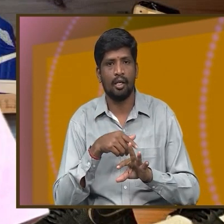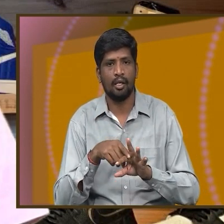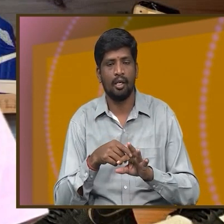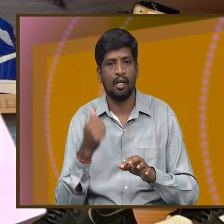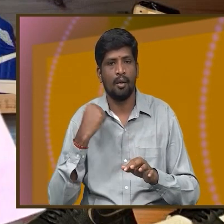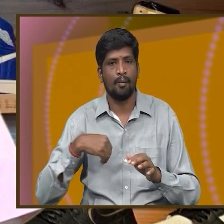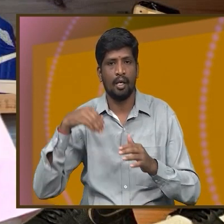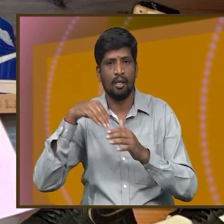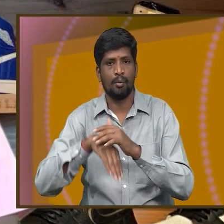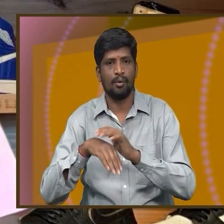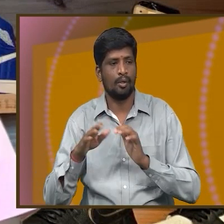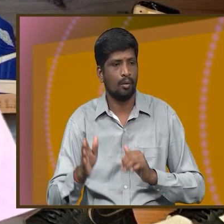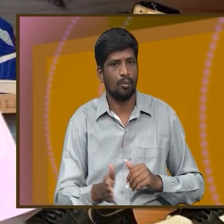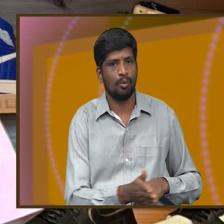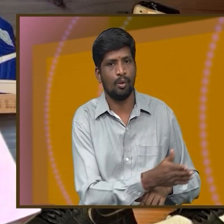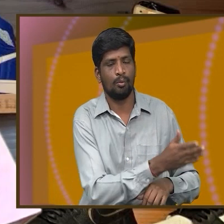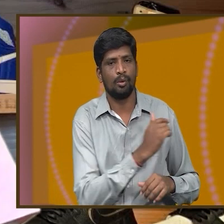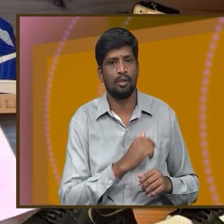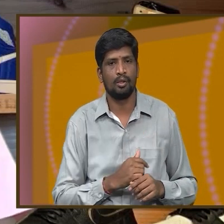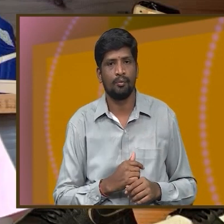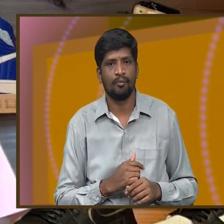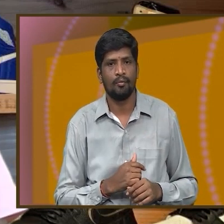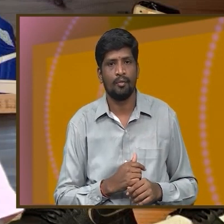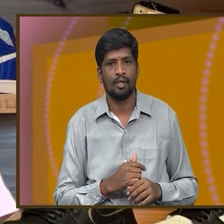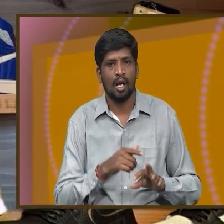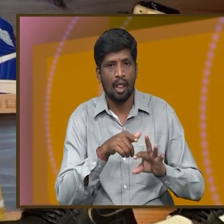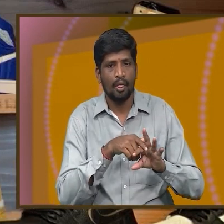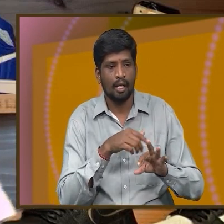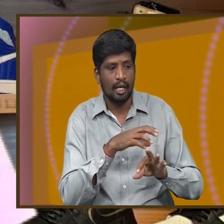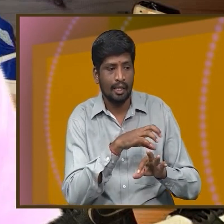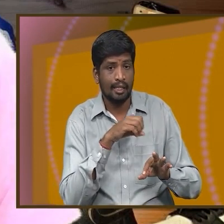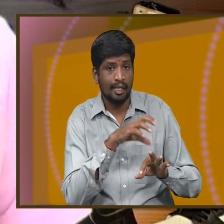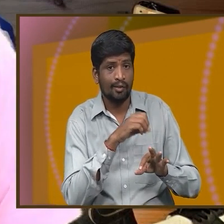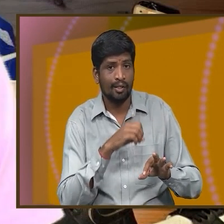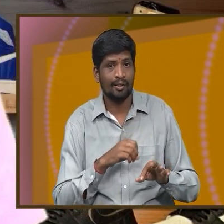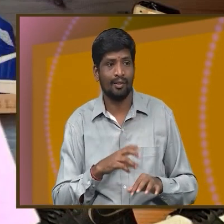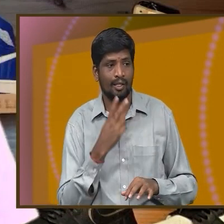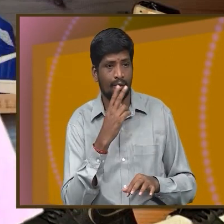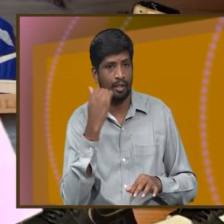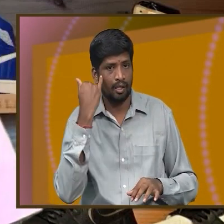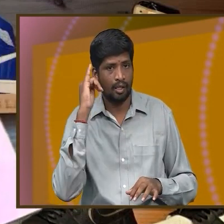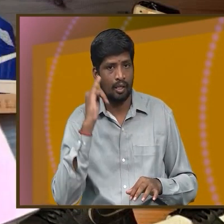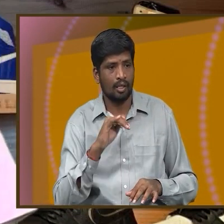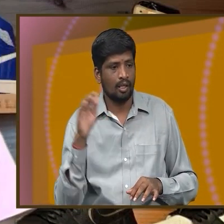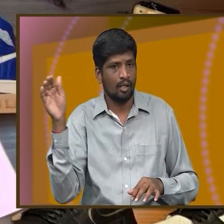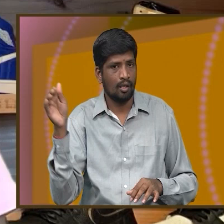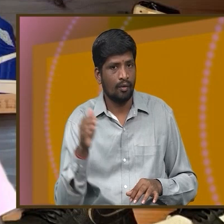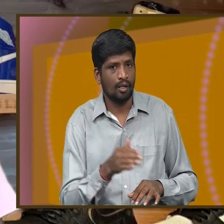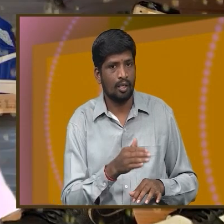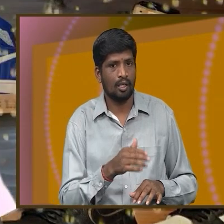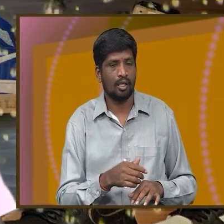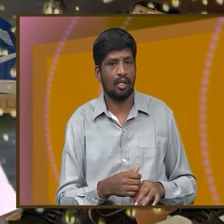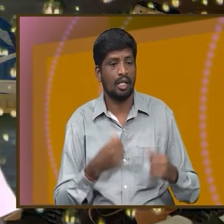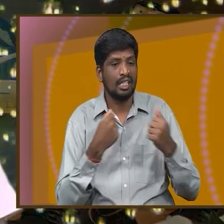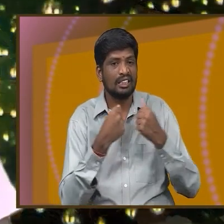விட்டு செல்லும் பொழுது அந்த காலனியை கைப்பற்றுவதற்காக திருடர்கள் இணைஞ்சாங்கன்னா மாரியை வந்து தாக்கினார்கள்.